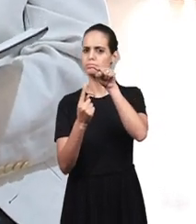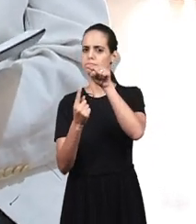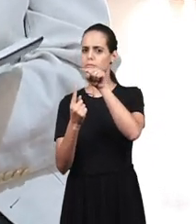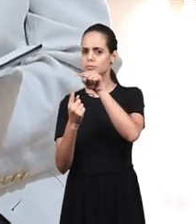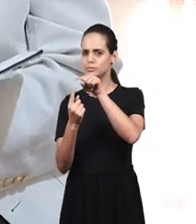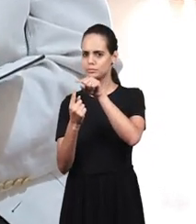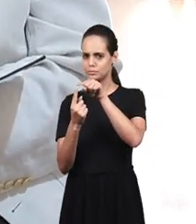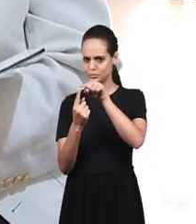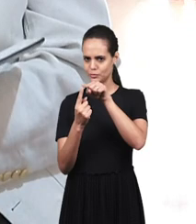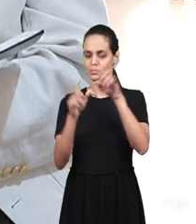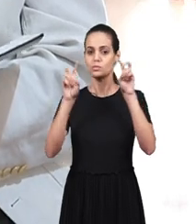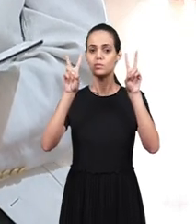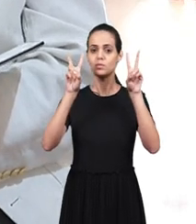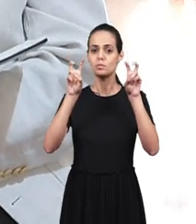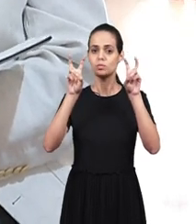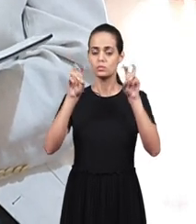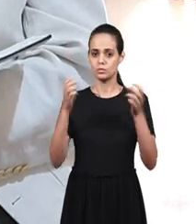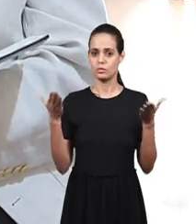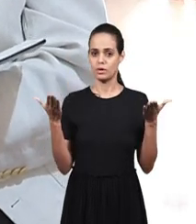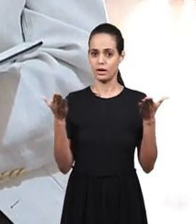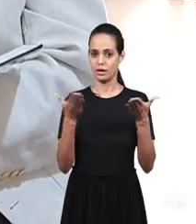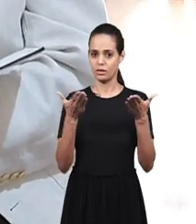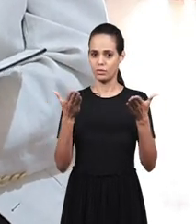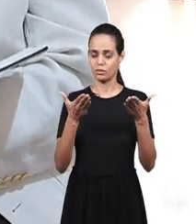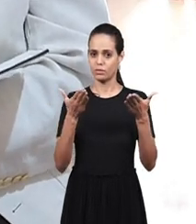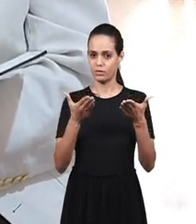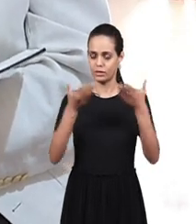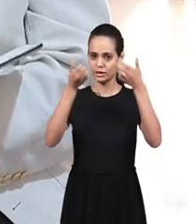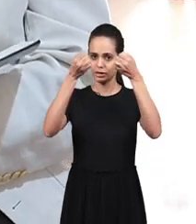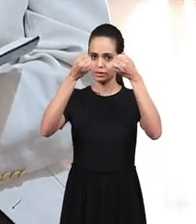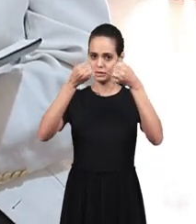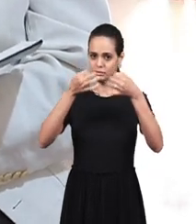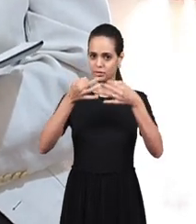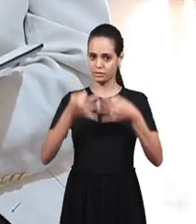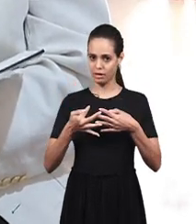les objectifs de ce sujet